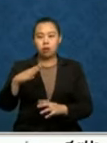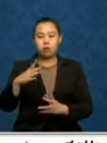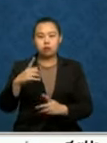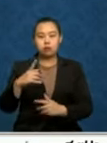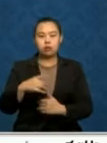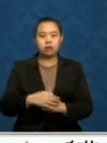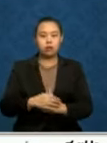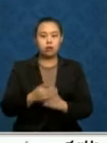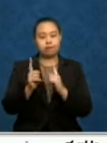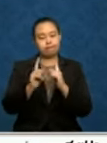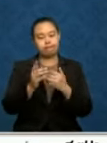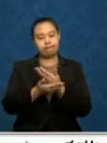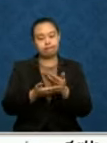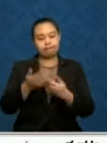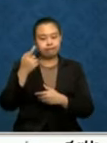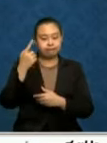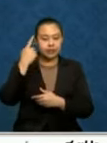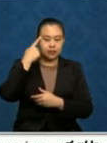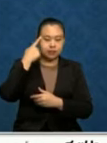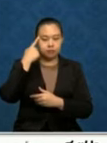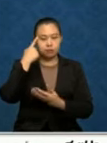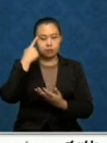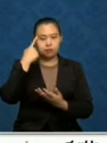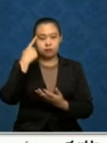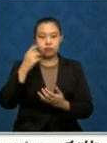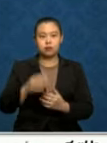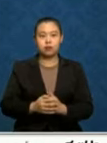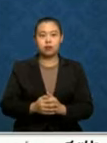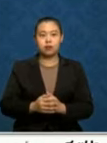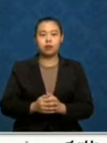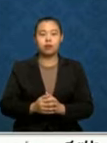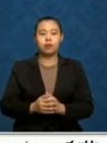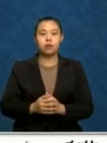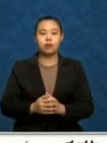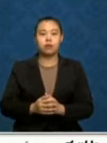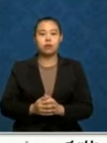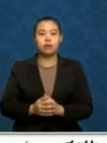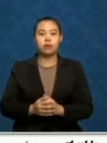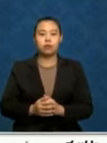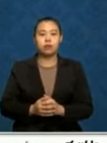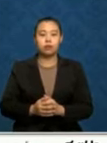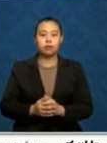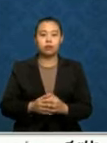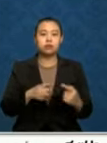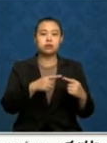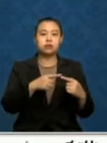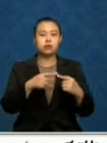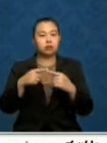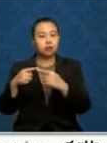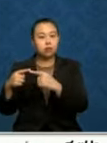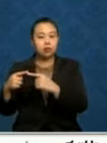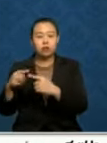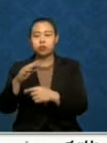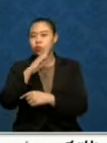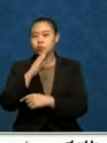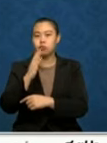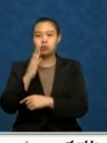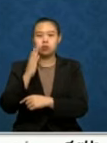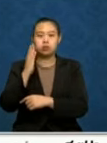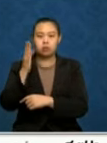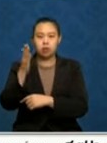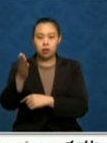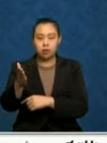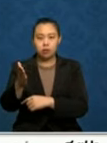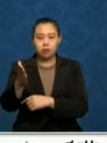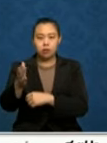ารณาว่าท่านจะลักษณะจะต่อเนื่องเนี่ย แล้วพอบั้นปลายนี่ท่านอาจจะ